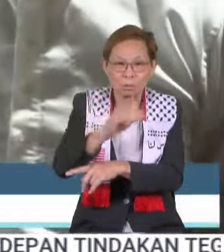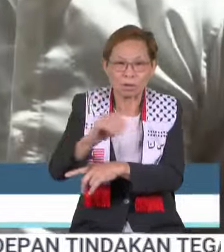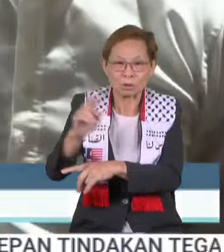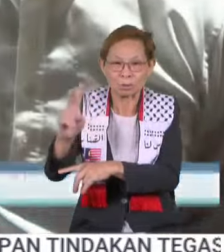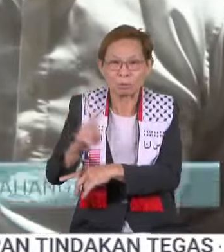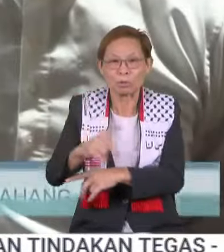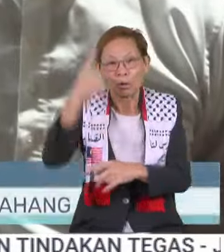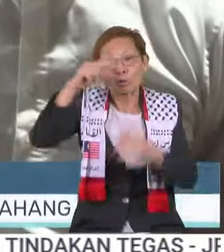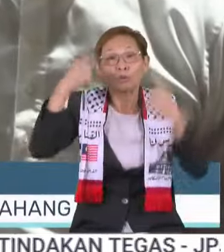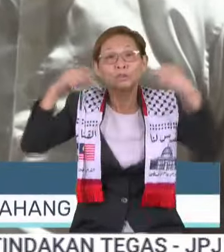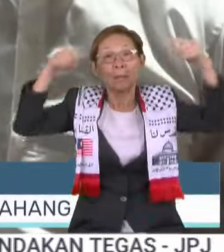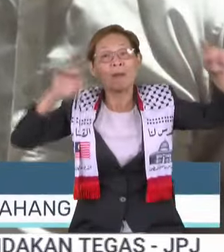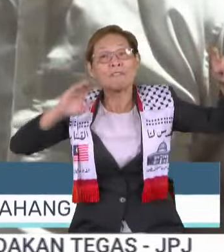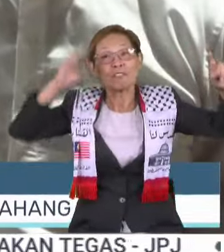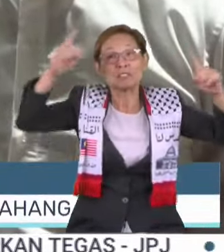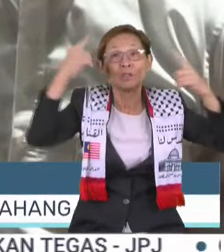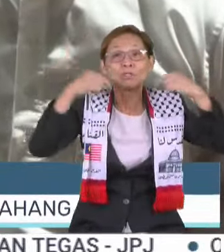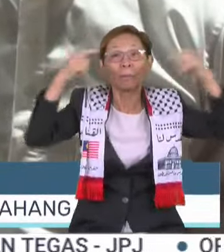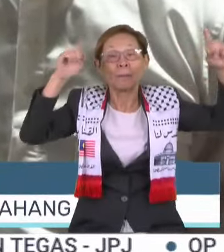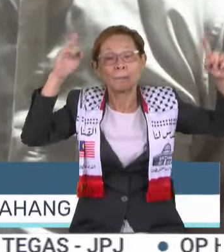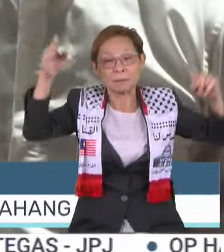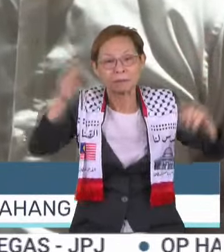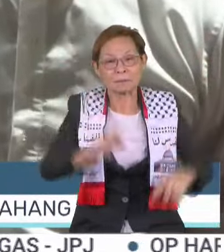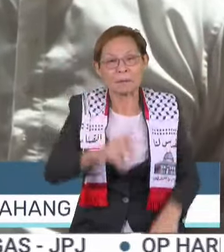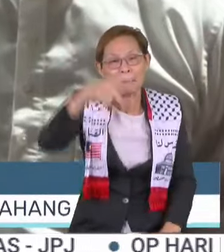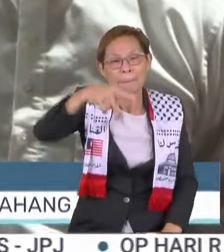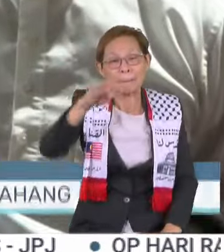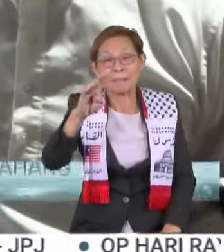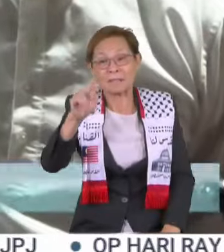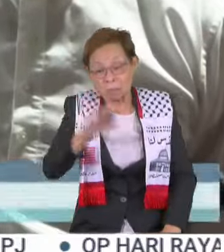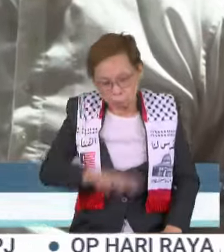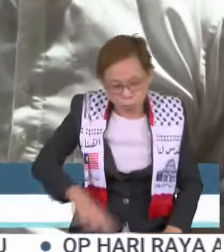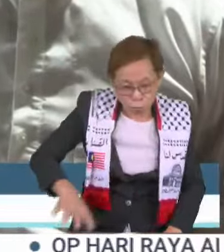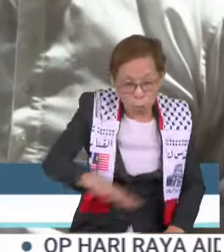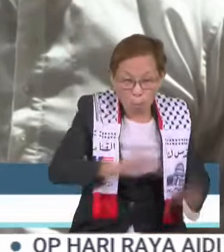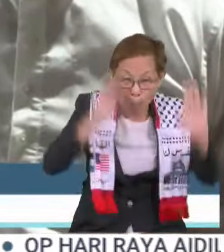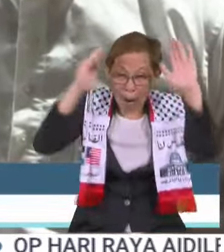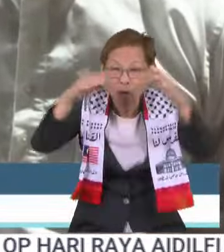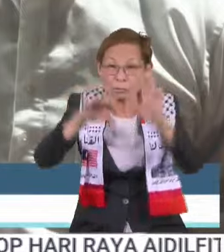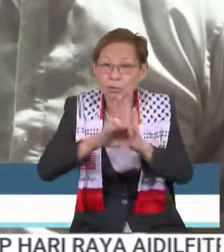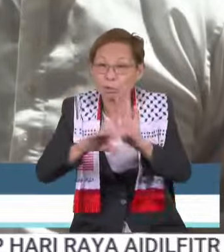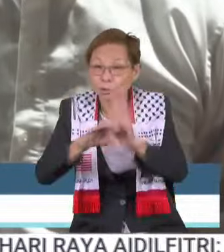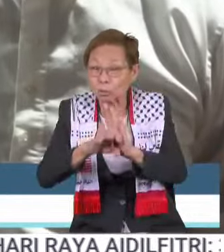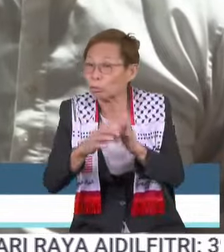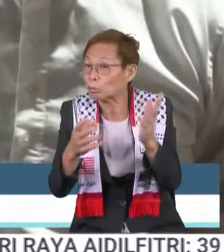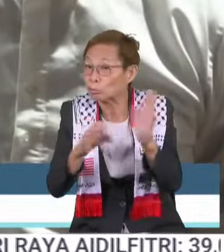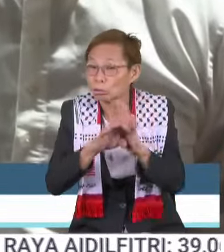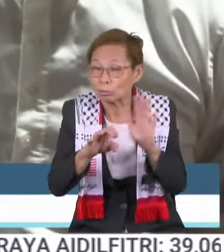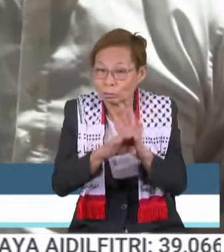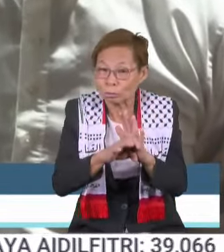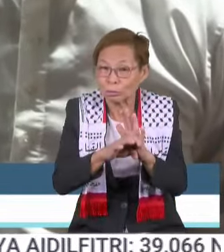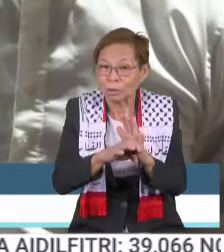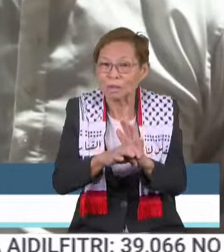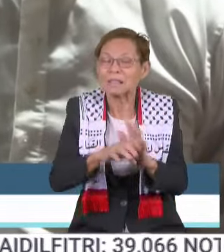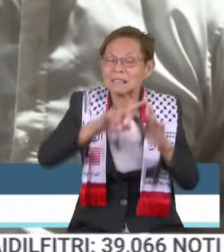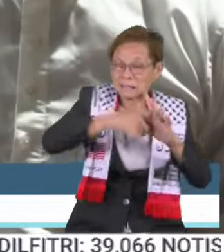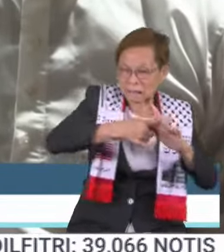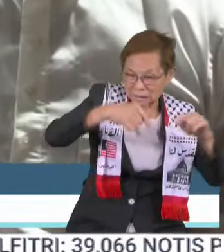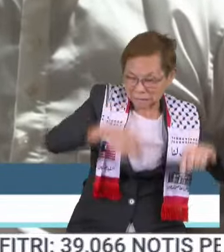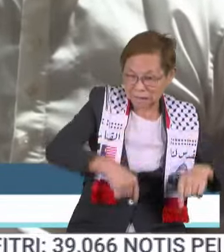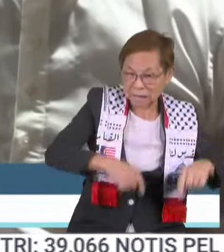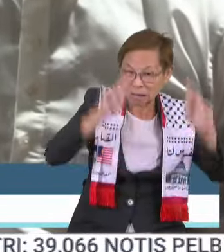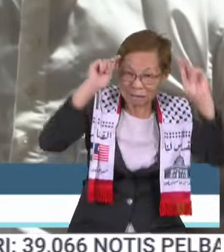Untuk pencapaian pada masa akan datang bagi PBT-PBT di seluruh negeri Pahang ini. Sebagai contohnya, sebagaimana yang dilaksanakan di